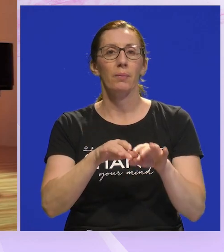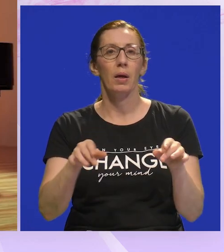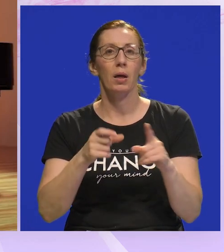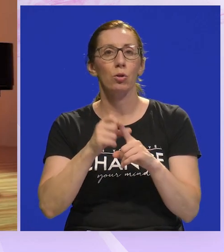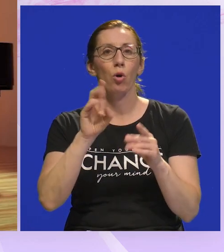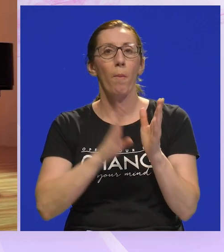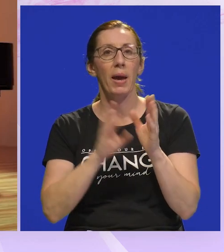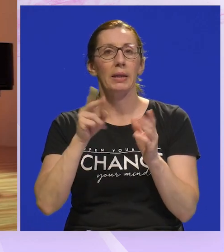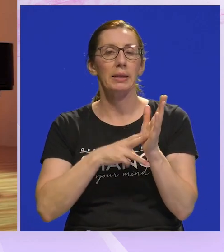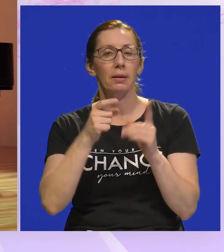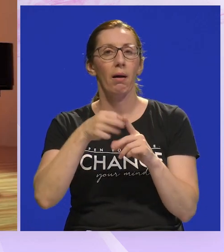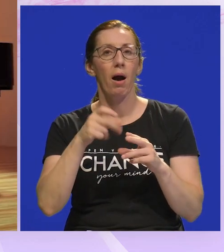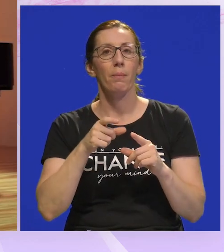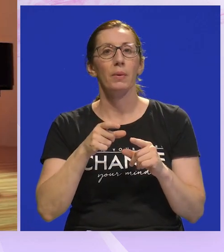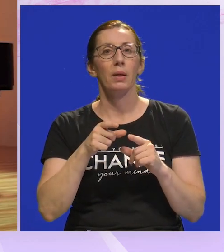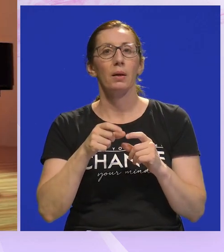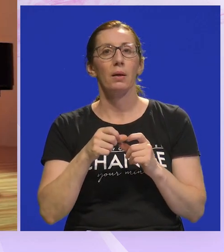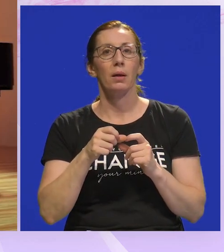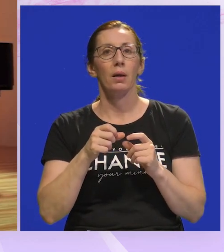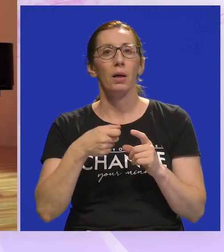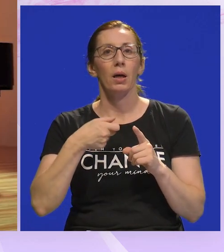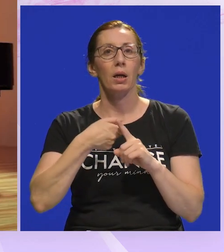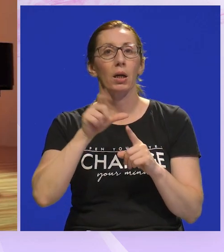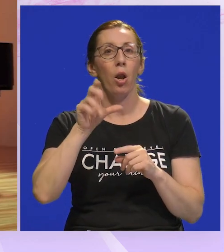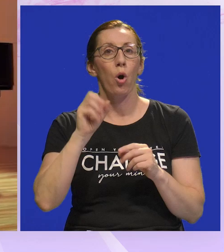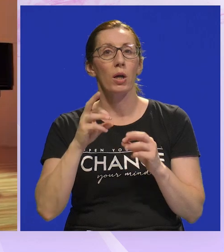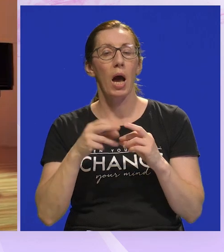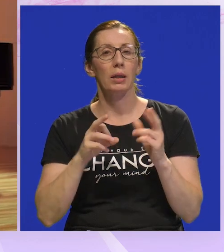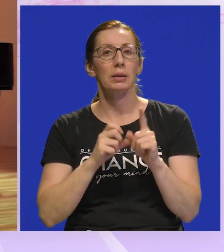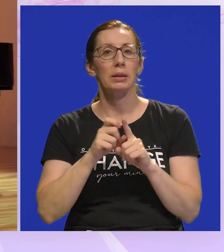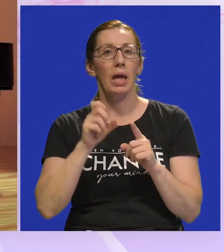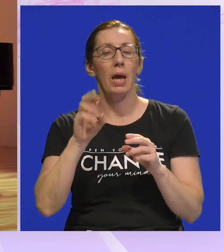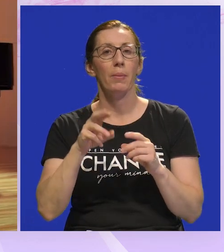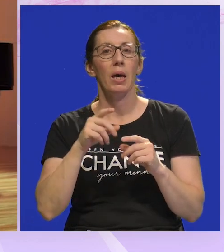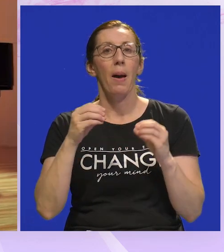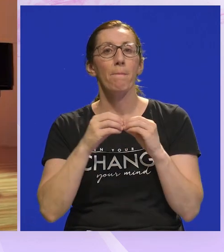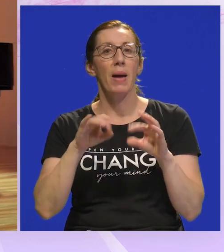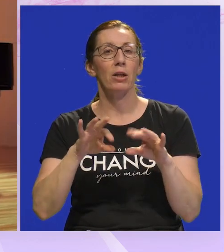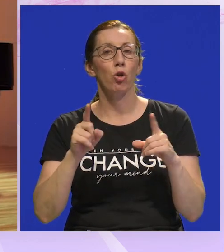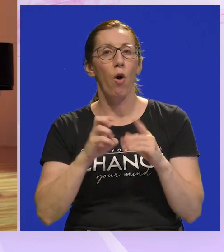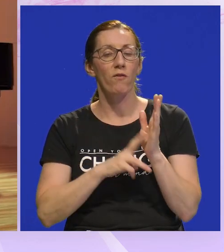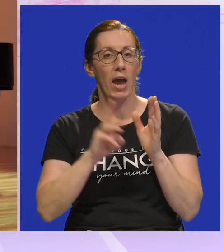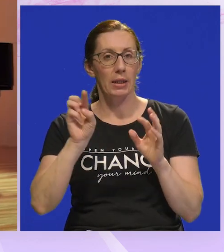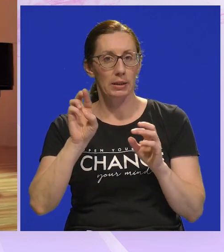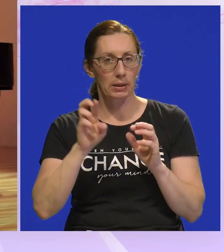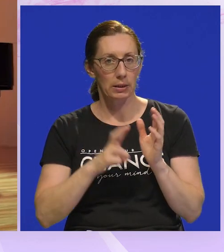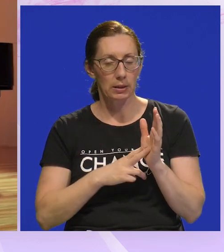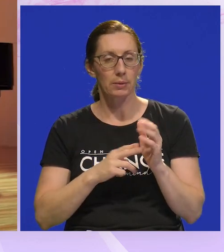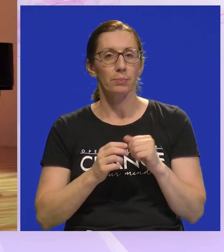djela Domenika Scarlattija, Claude Debussy-a, Ludwiga van